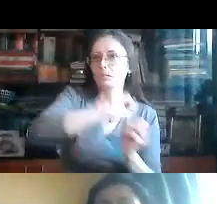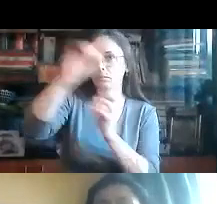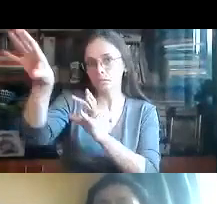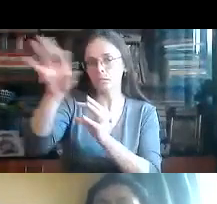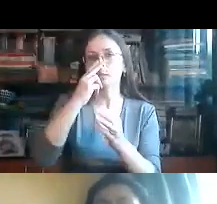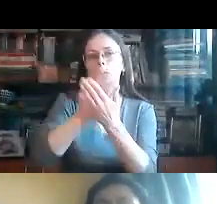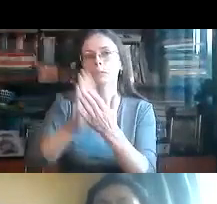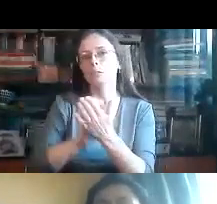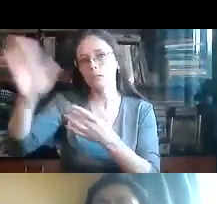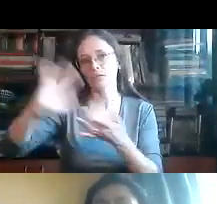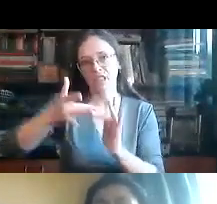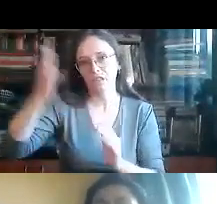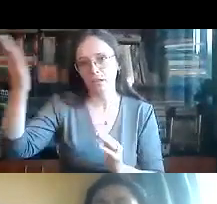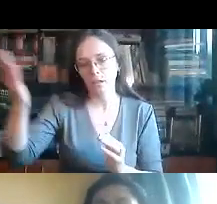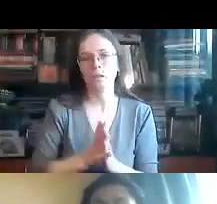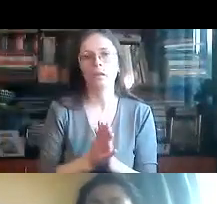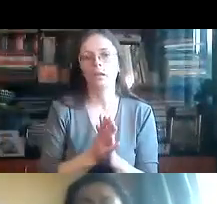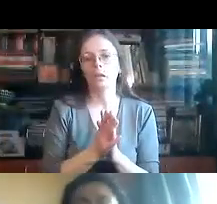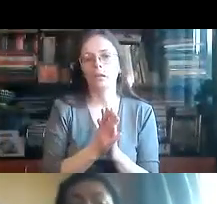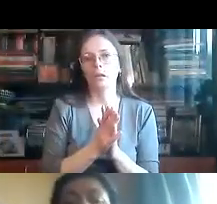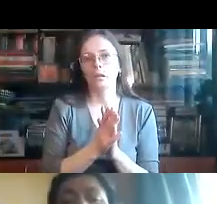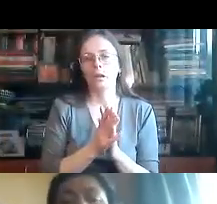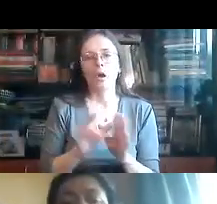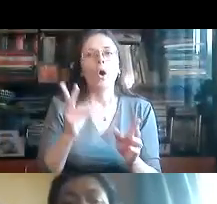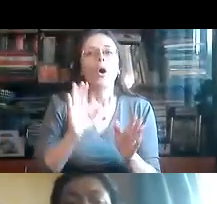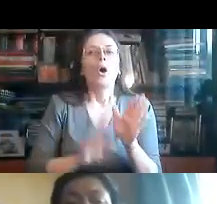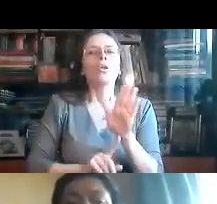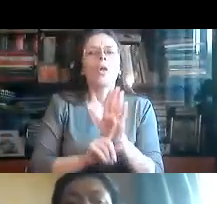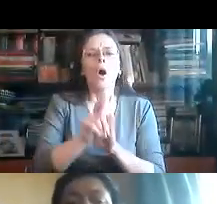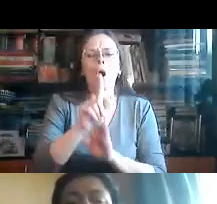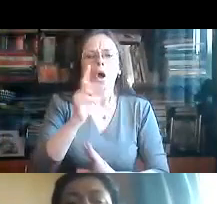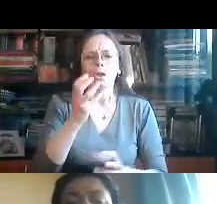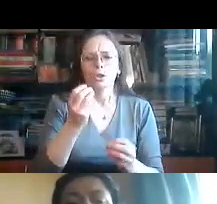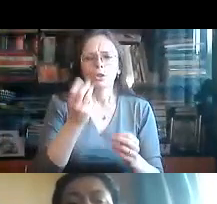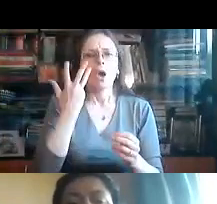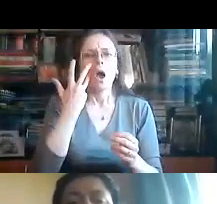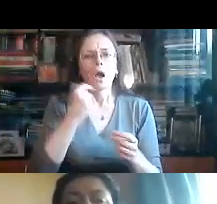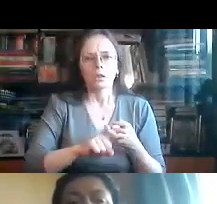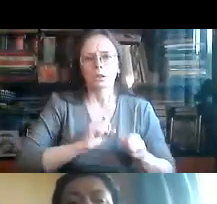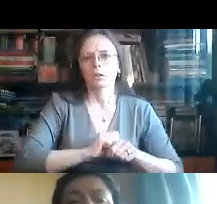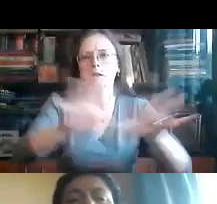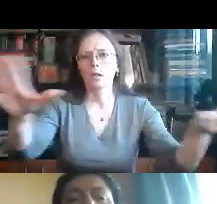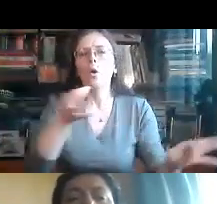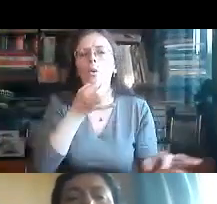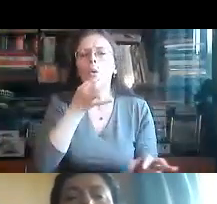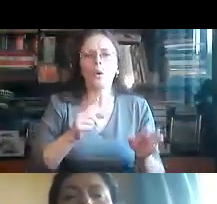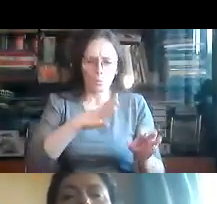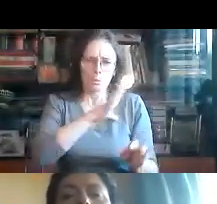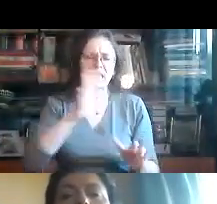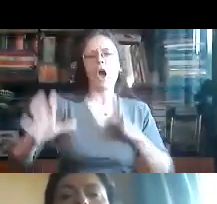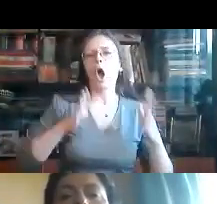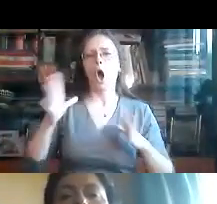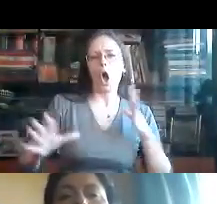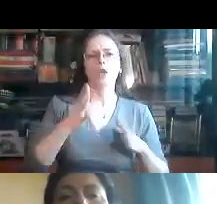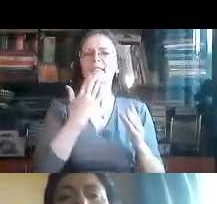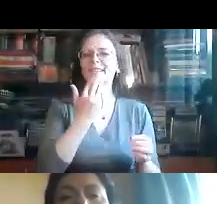пандемии у нас шли в КХ репетиции форум спектакля с моей актерской